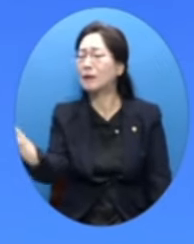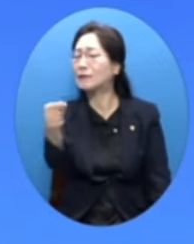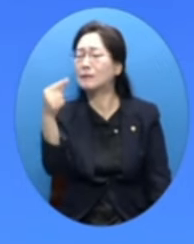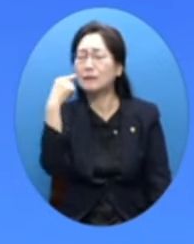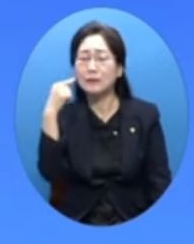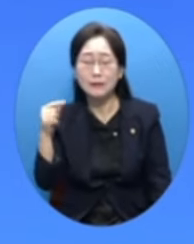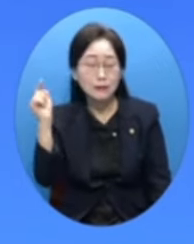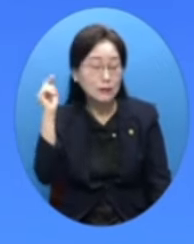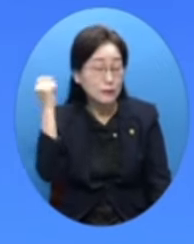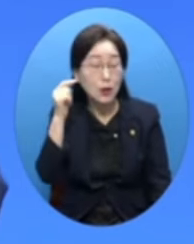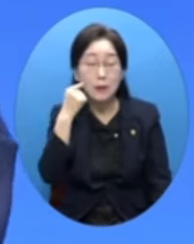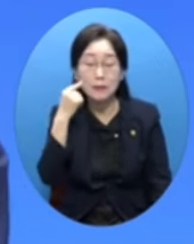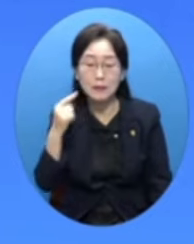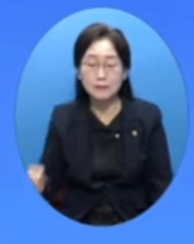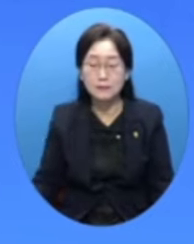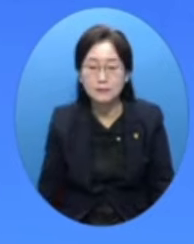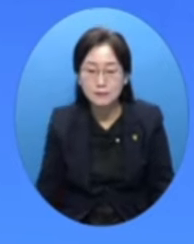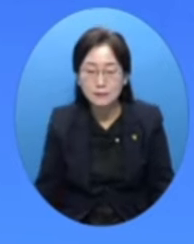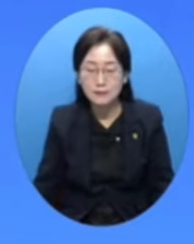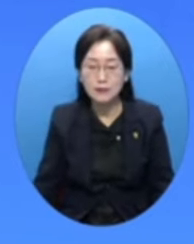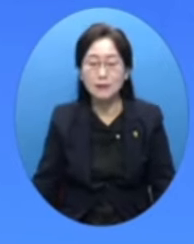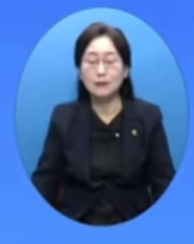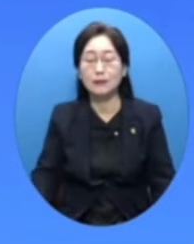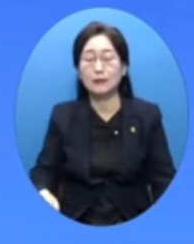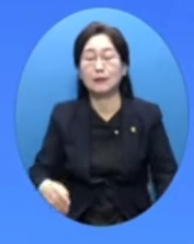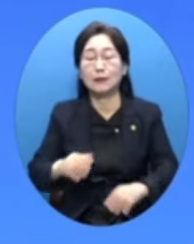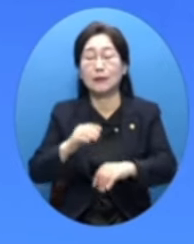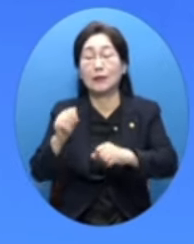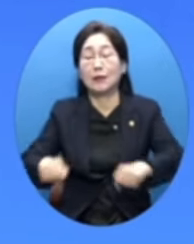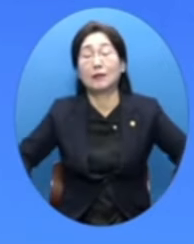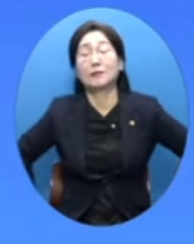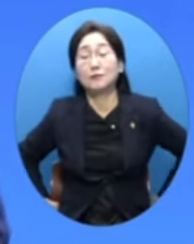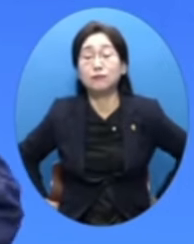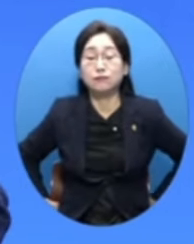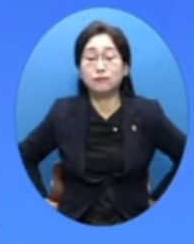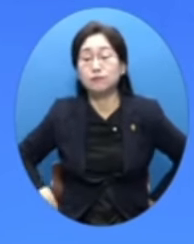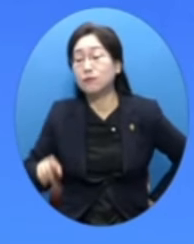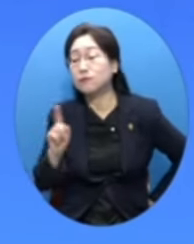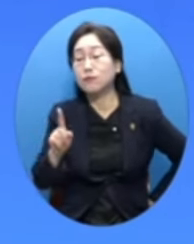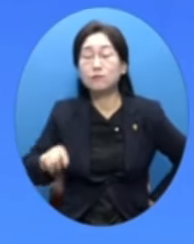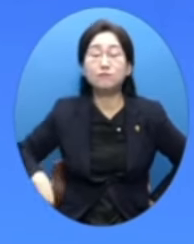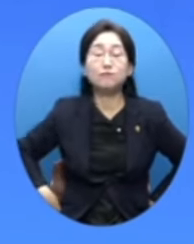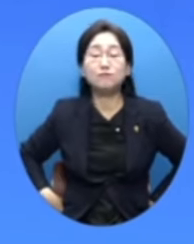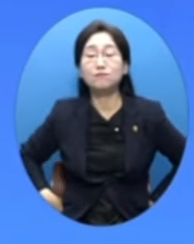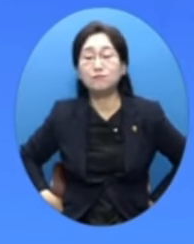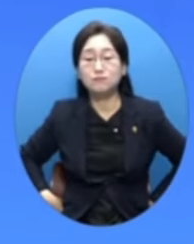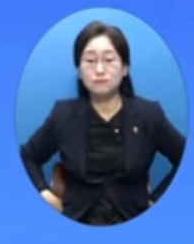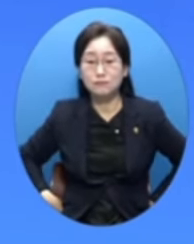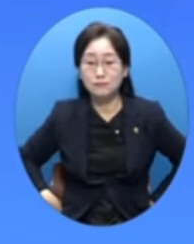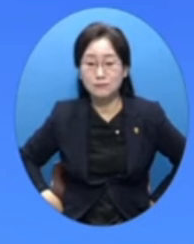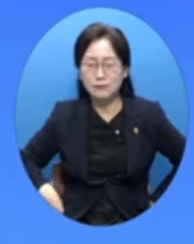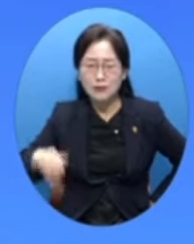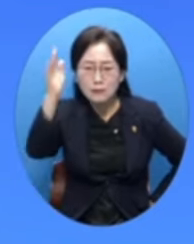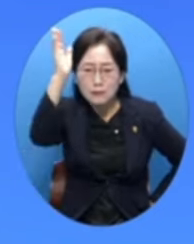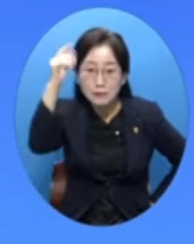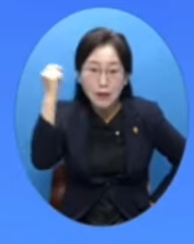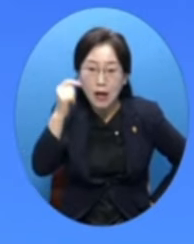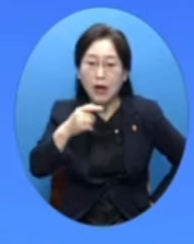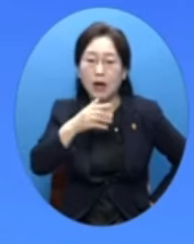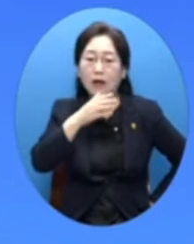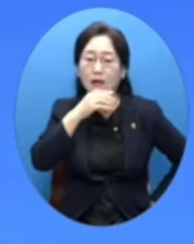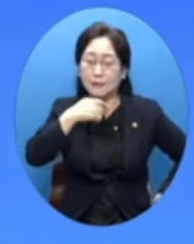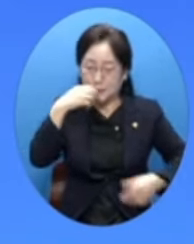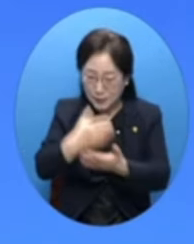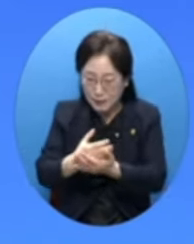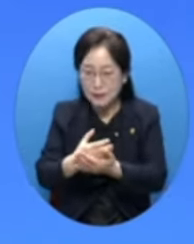부수자. 그리고 강목을 딱 뒤째 뒷짐지고 강목을 잡고 이성범 목사님 말씀을 듣다가 거기서 감동을